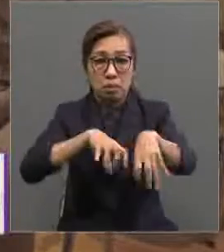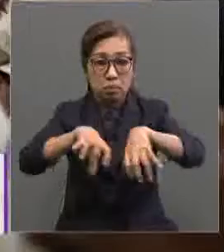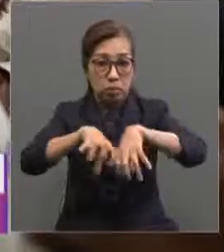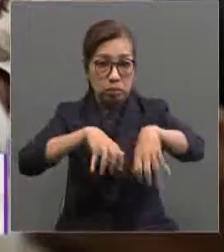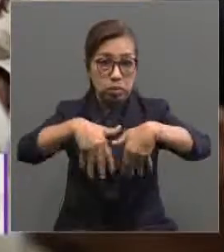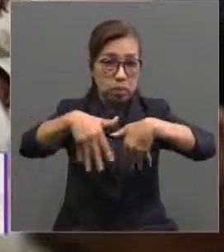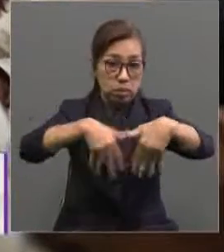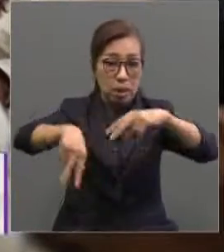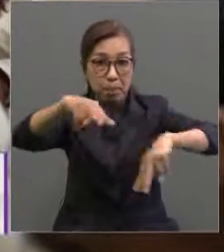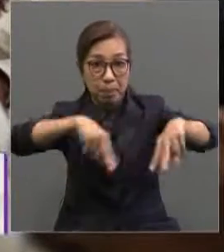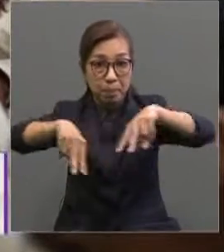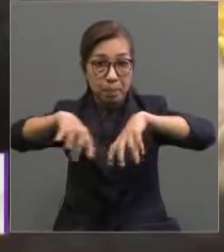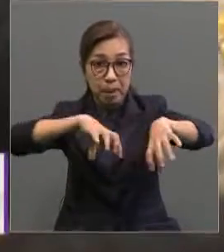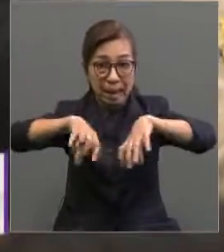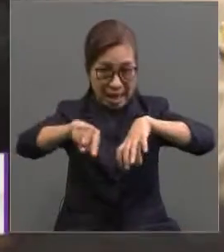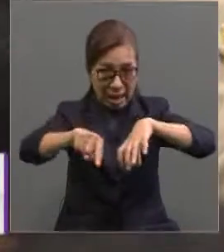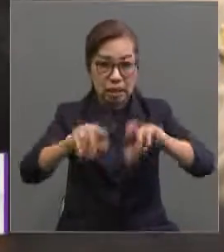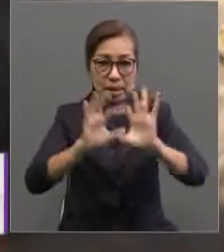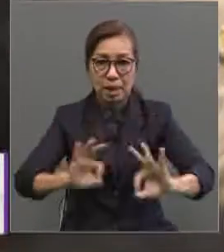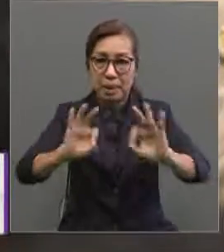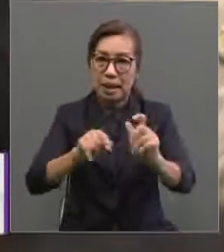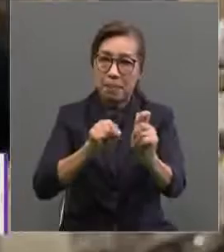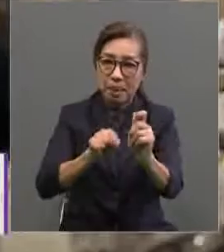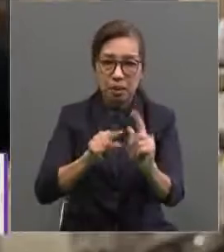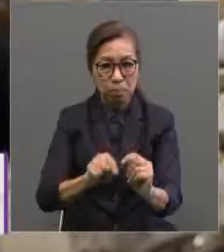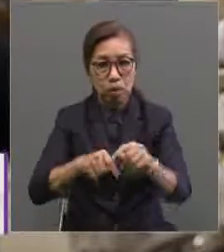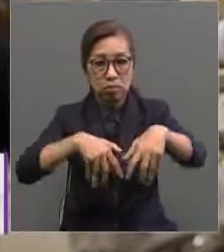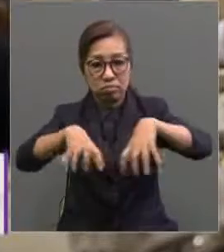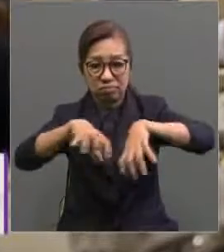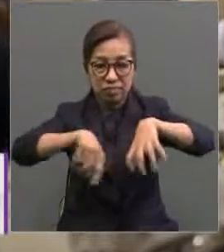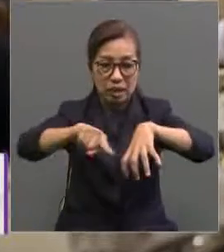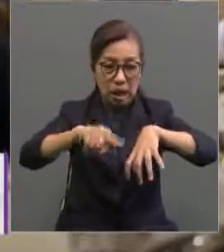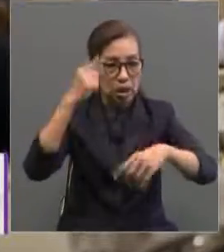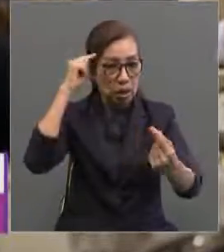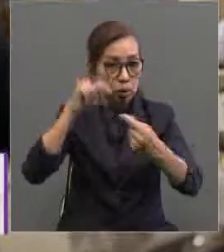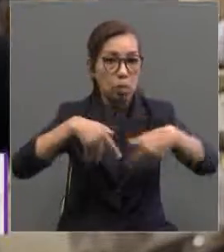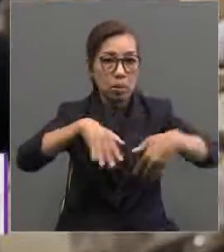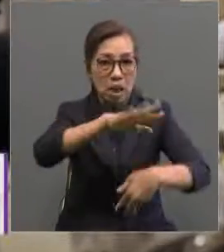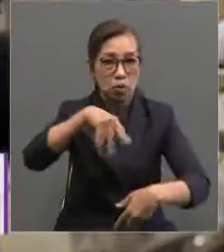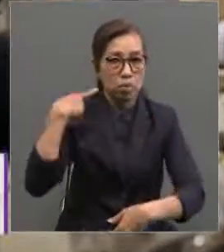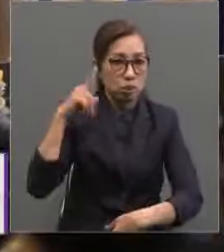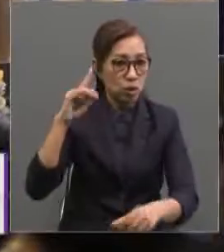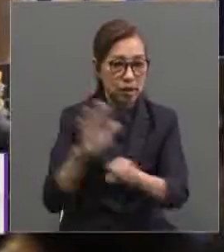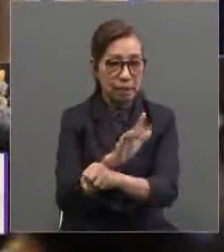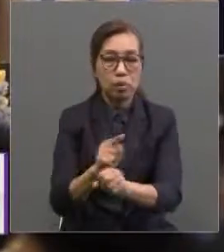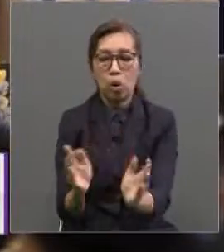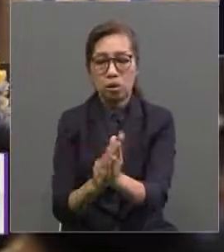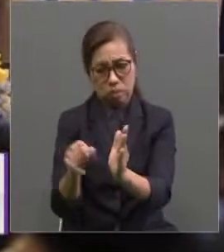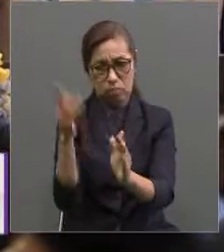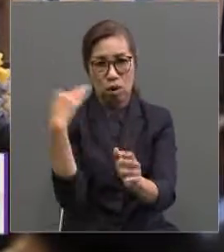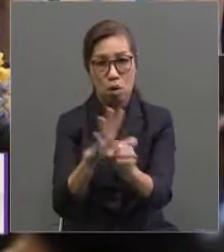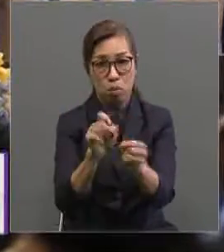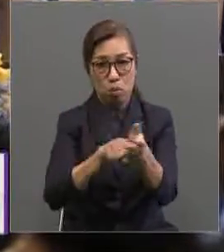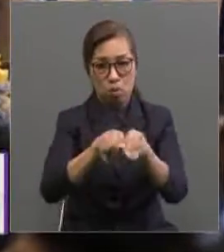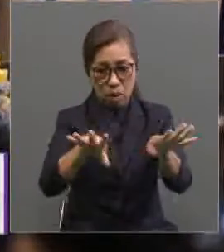ถิ่นเพื่อให้ประชาชนได้รับประโยชน์สูงสุดพร้อมกับชื่นชมการทำงานของท้องถิ่นโดยเฉพาะช่วงการแก้ปัญหาโควิด